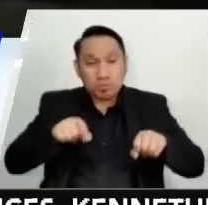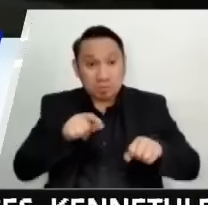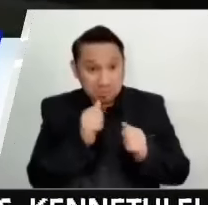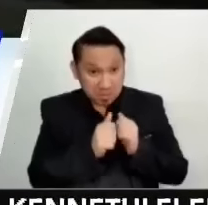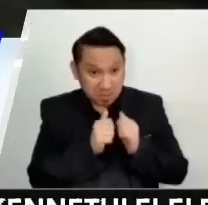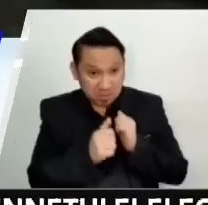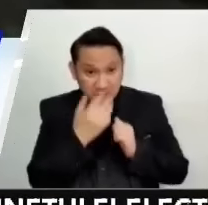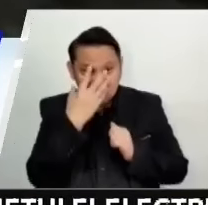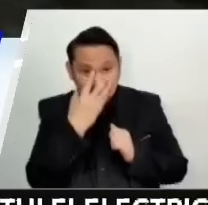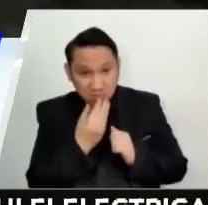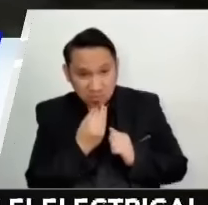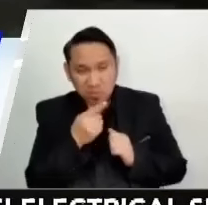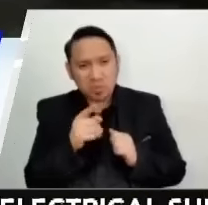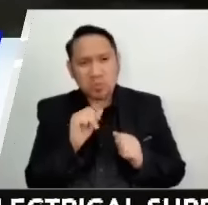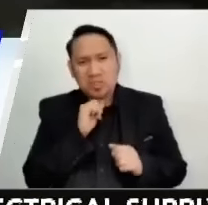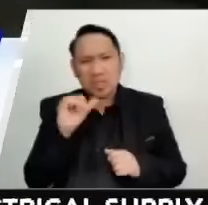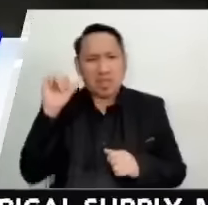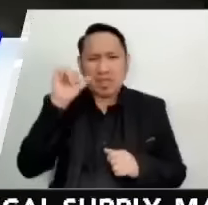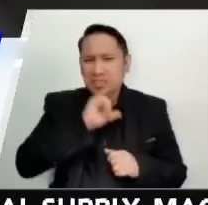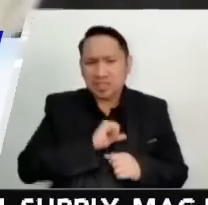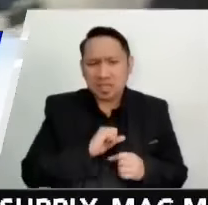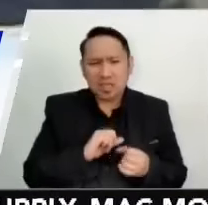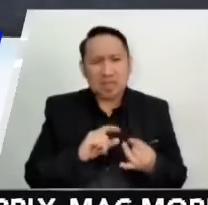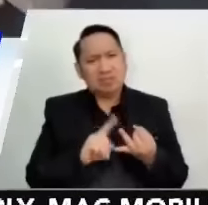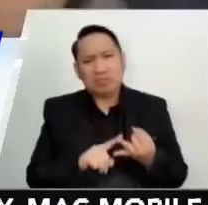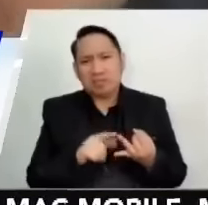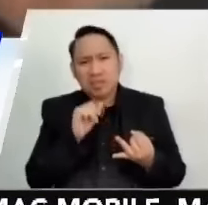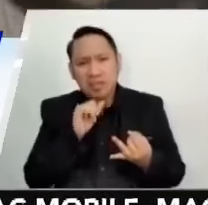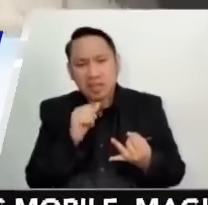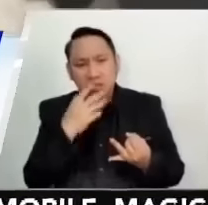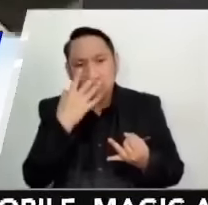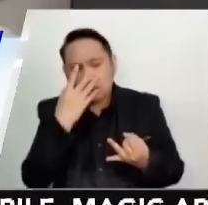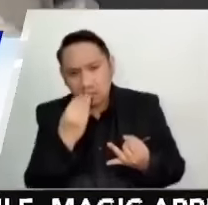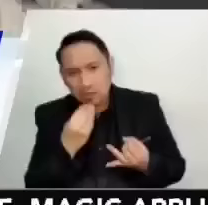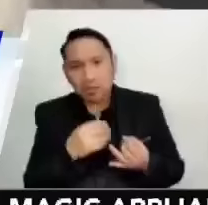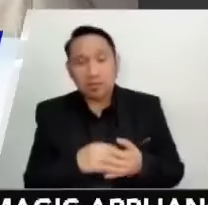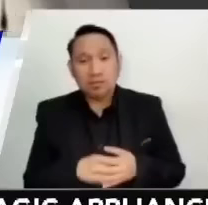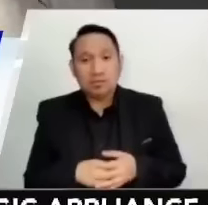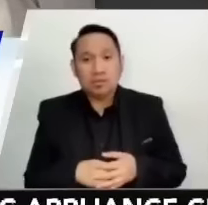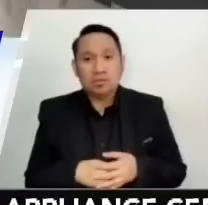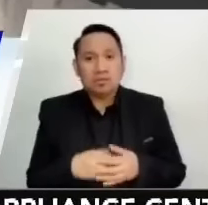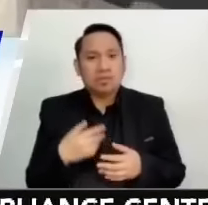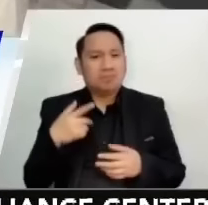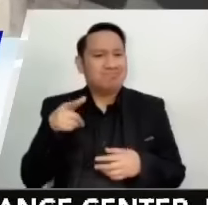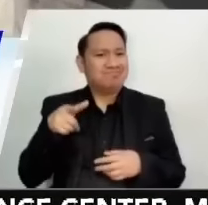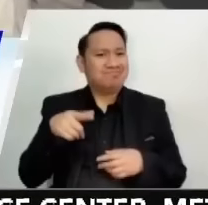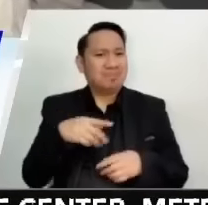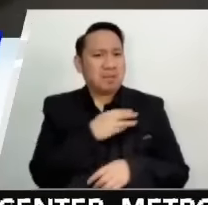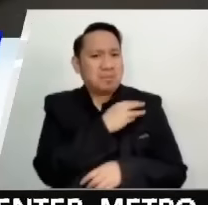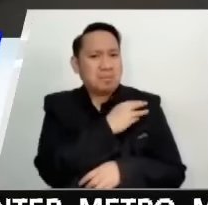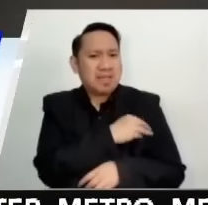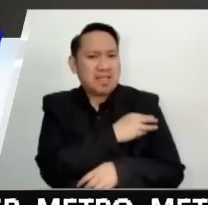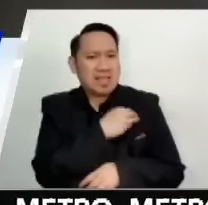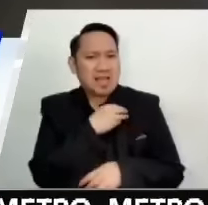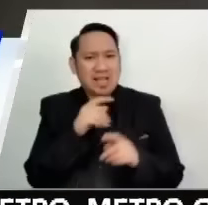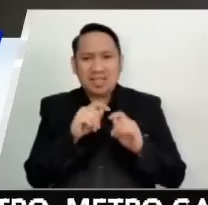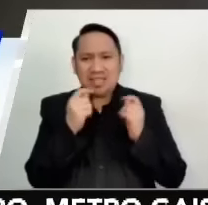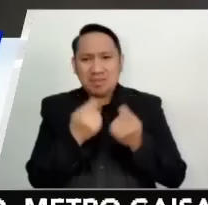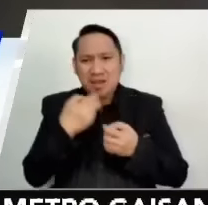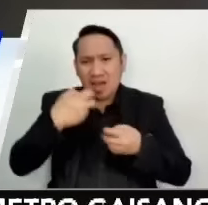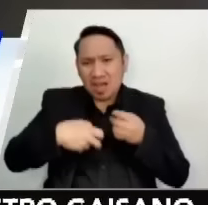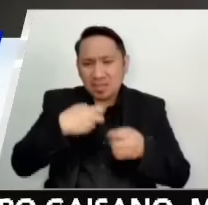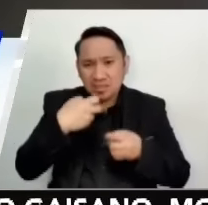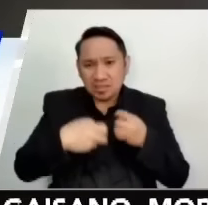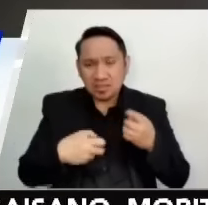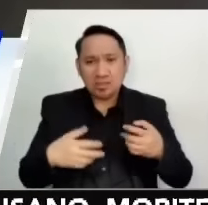siya lasing, hindi naman daw siya napaidlip. Nahirapan ang medical team sa paglabas sa lalaki mula sa driver's seat. Kinabitan siya ng neck